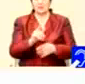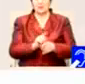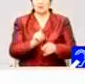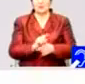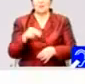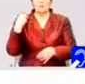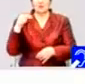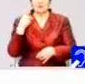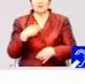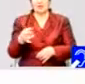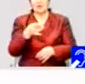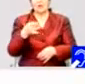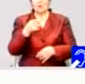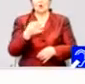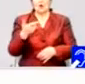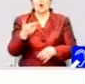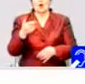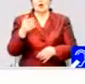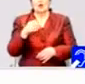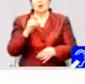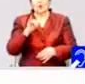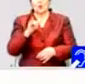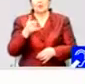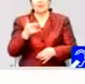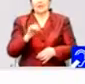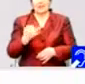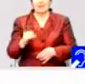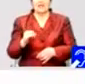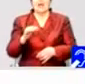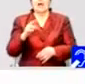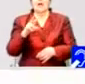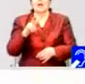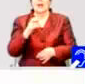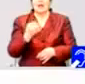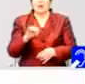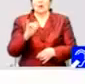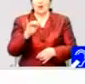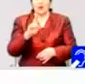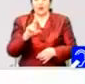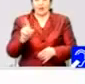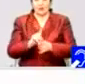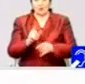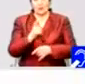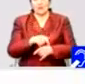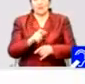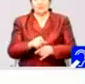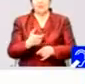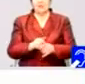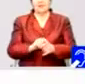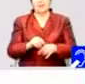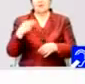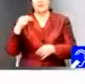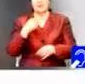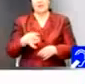de președinte al raionului Ungheni. Și democratul Ion Leucă a ales funcția de deputat în detrimentul celei de